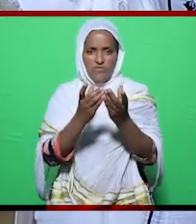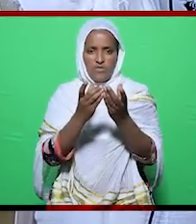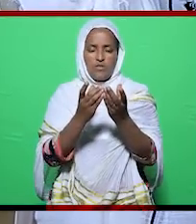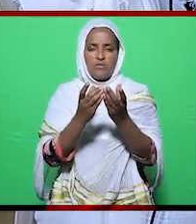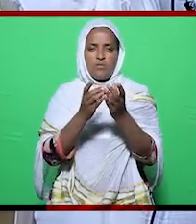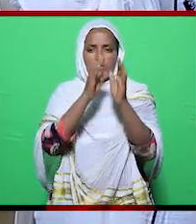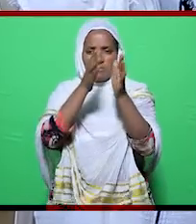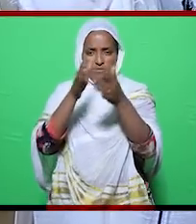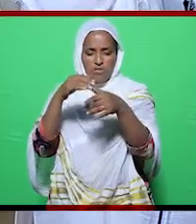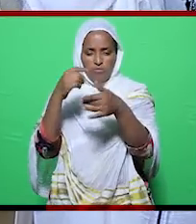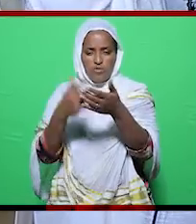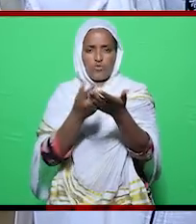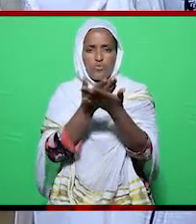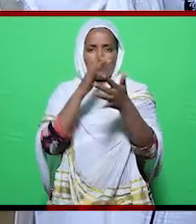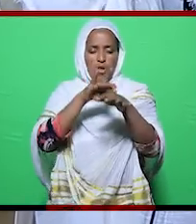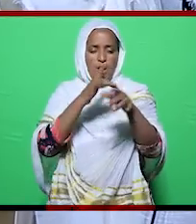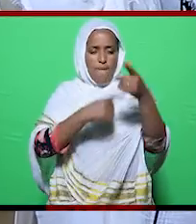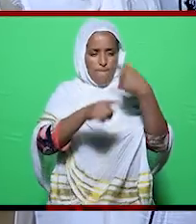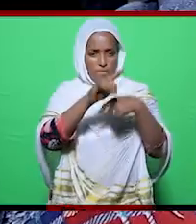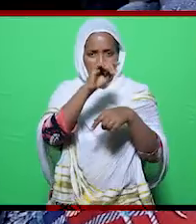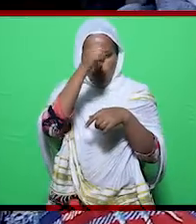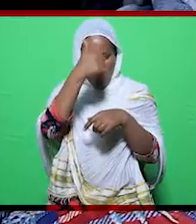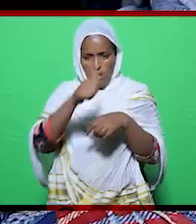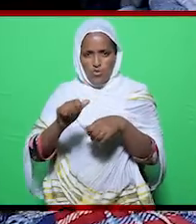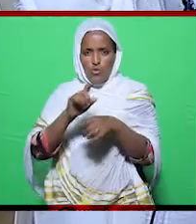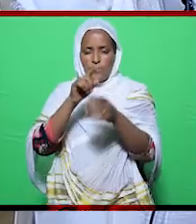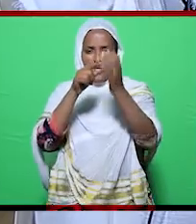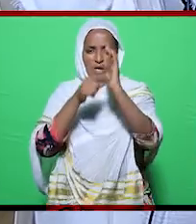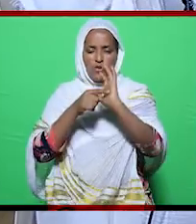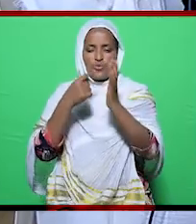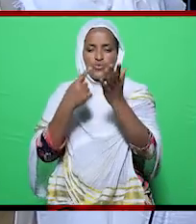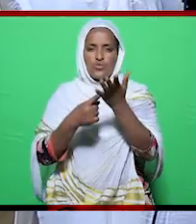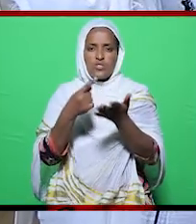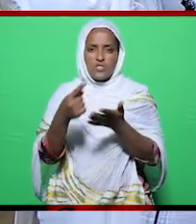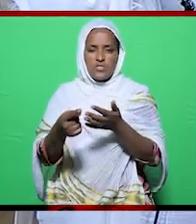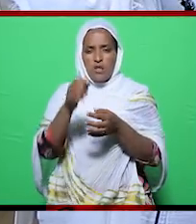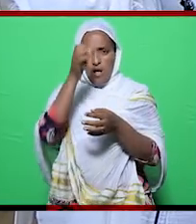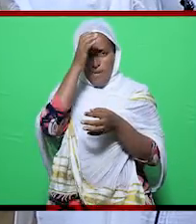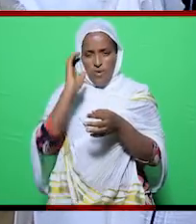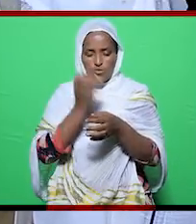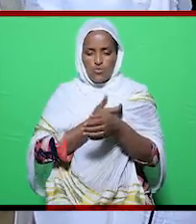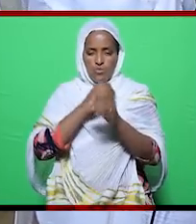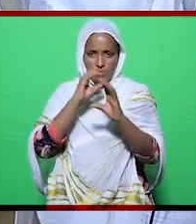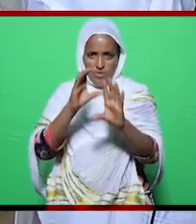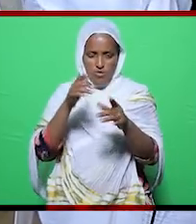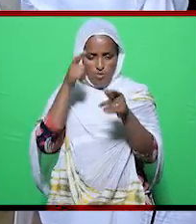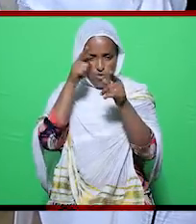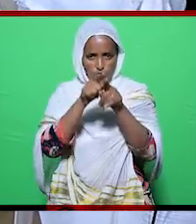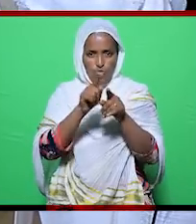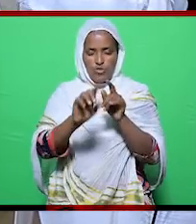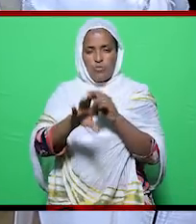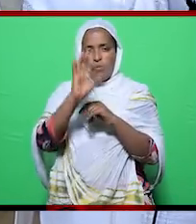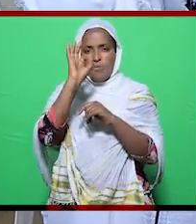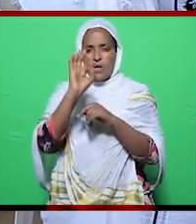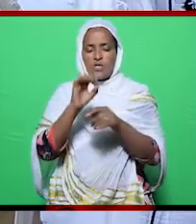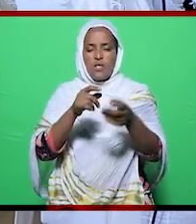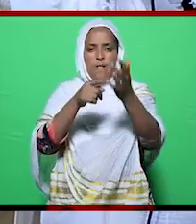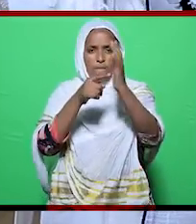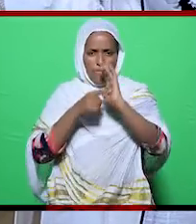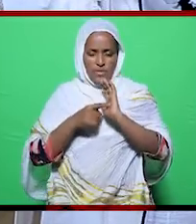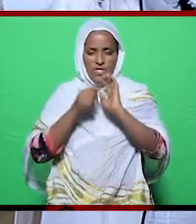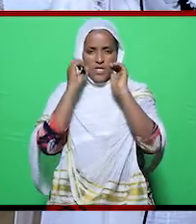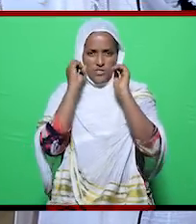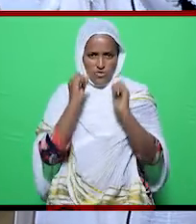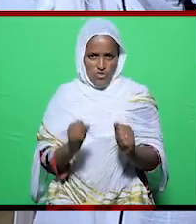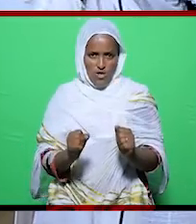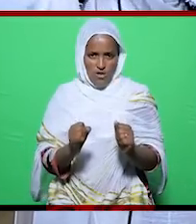ማዕከል የስነ ሥዕል ክፍል ተጠሪ ነው። በእነዚህ ጉዳዮች ላይ የሚመጡትን ማንኛውም ጥያቄዎች እነዚህን አባቶችና መምህራን